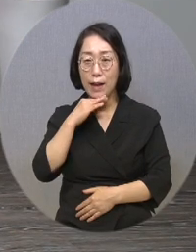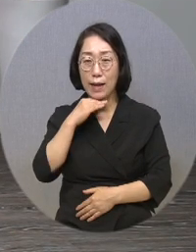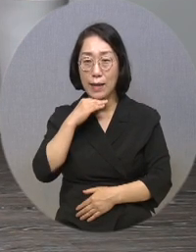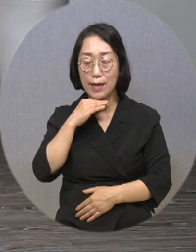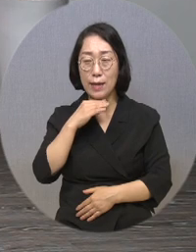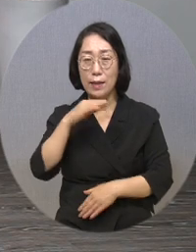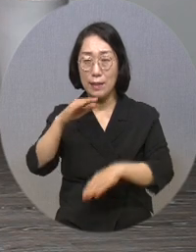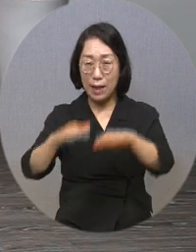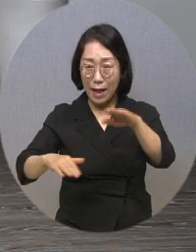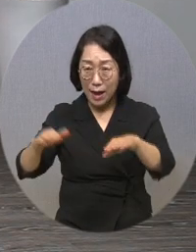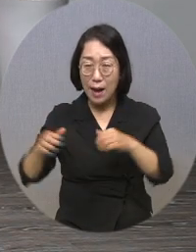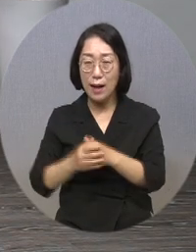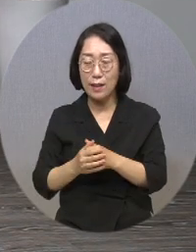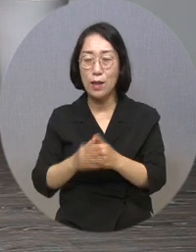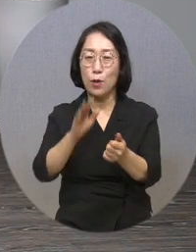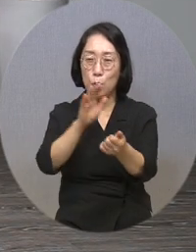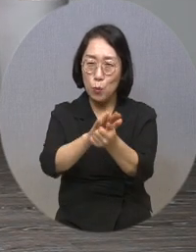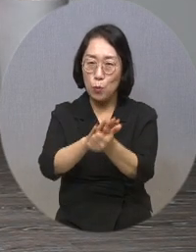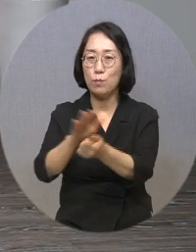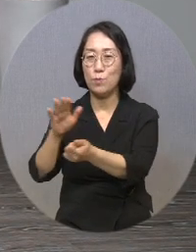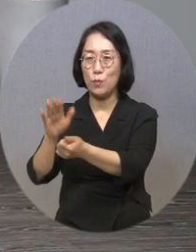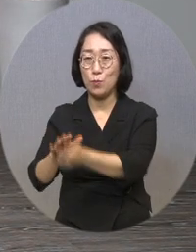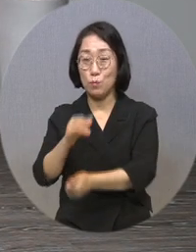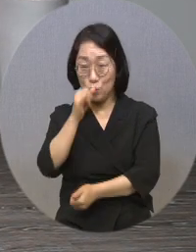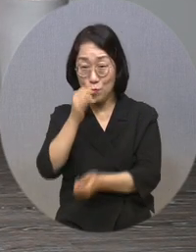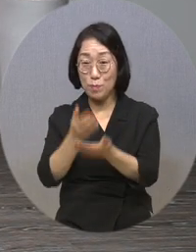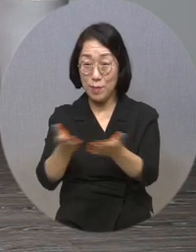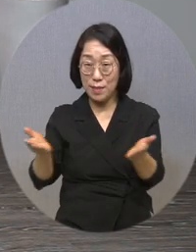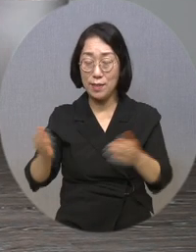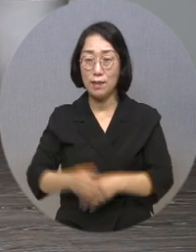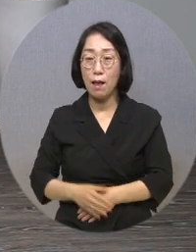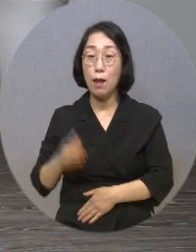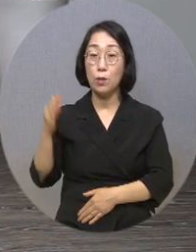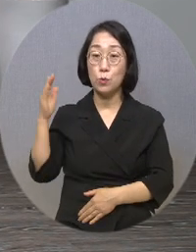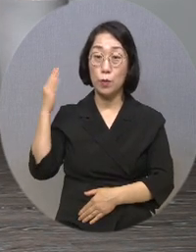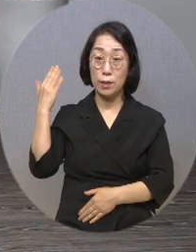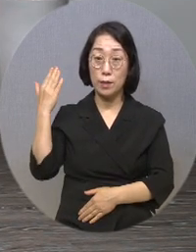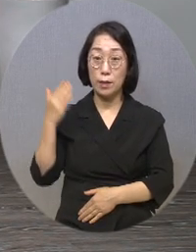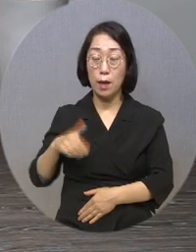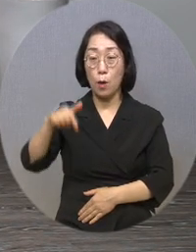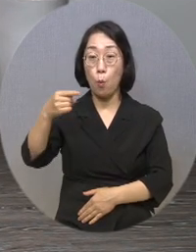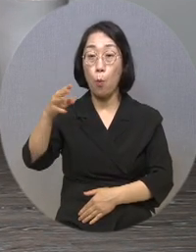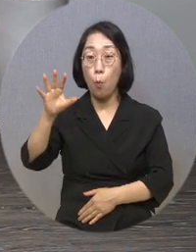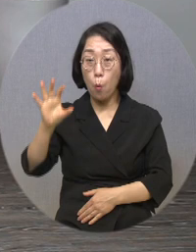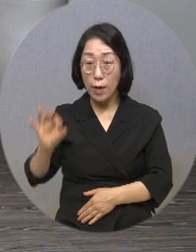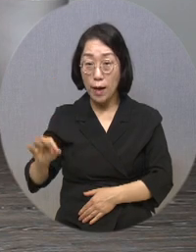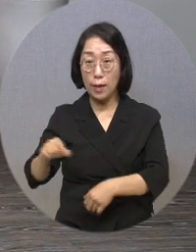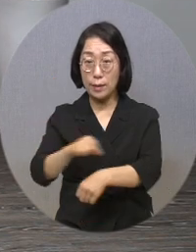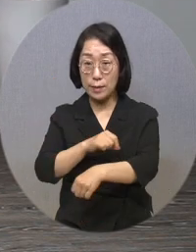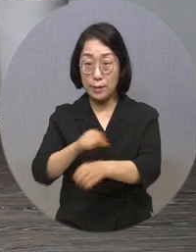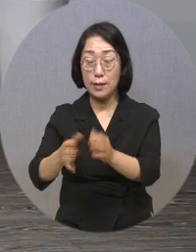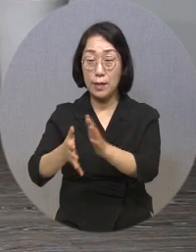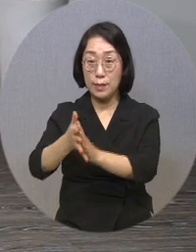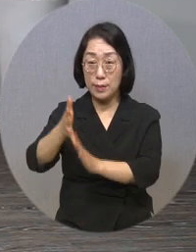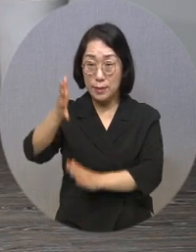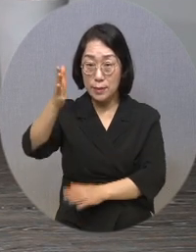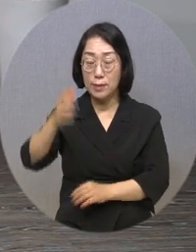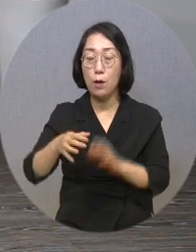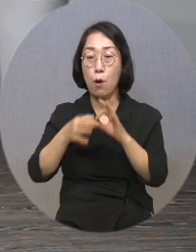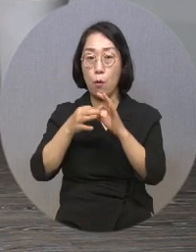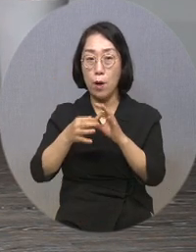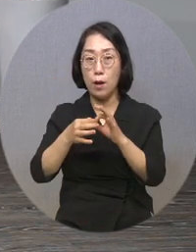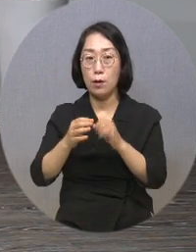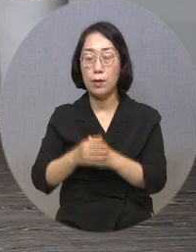되게 많은 이제 업적을 되게 이루신 것 같은데요. 네, 얼마 전에 우리 고향특넷이 새로운 시작을 출간하셨다고 이제